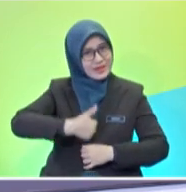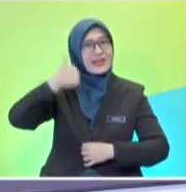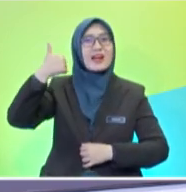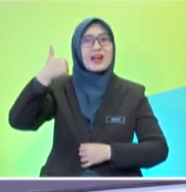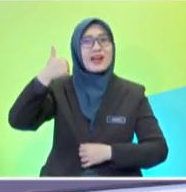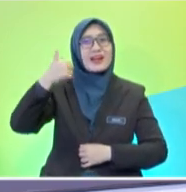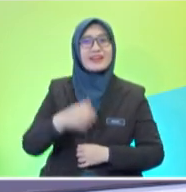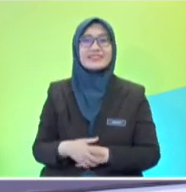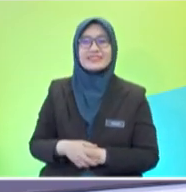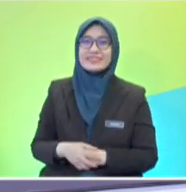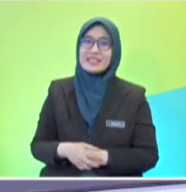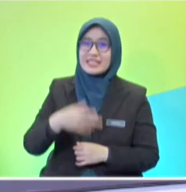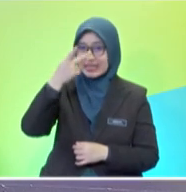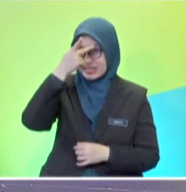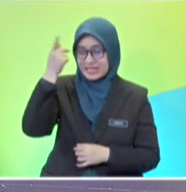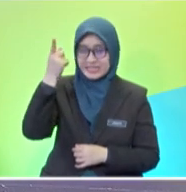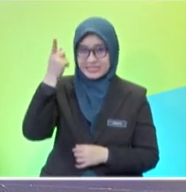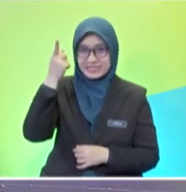Didin lebih sedikit